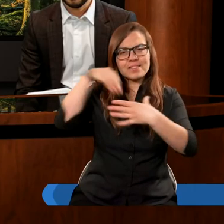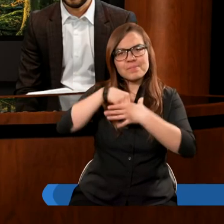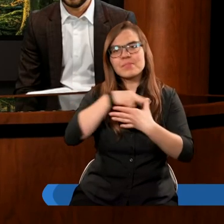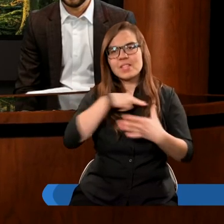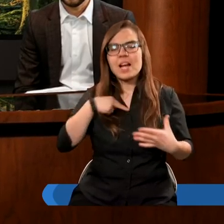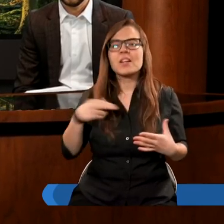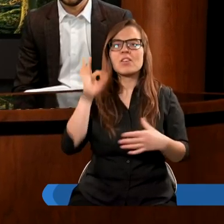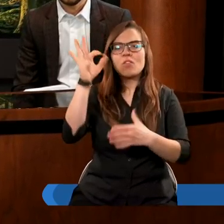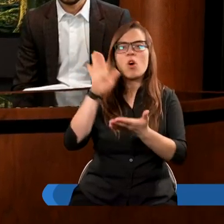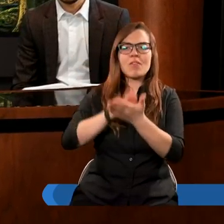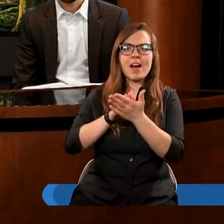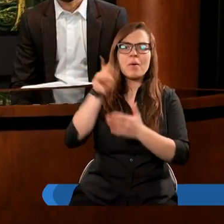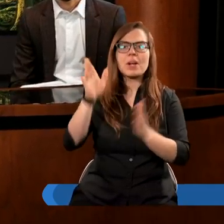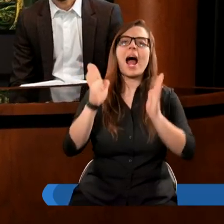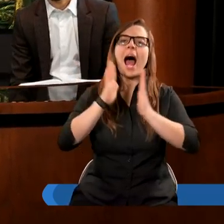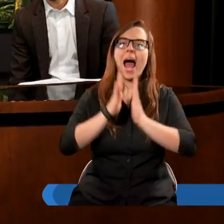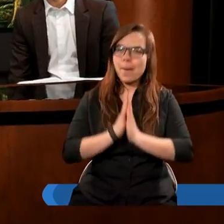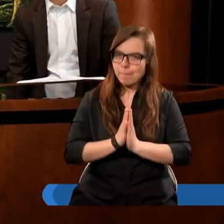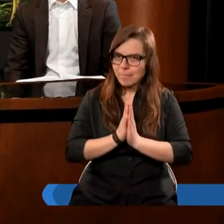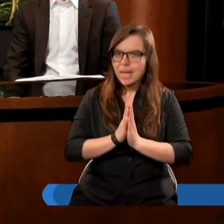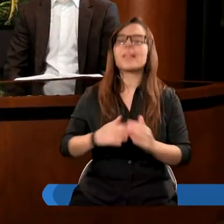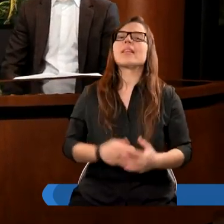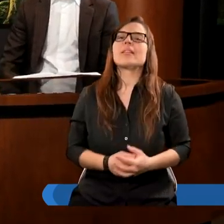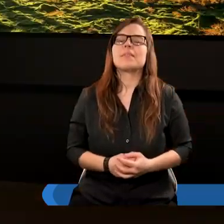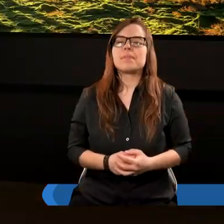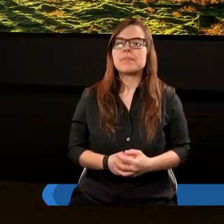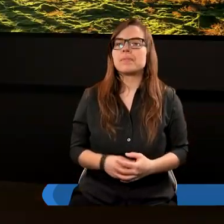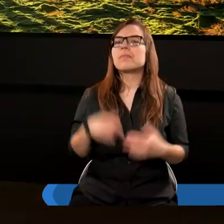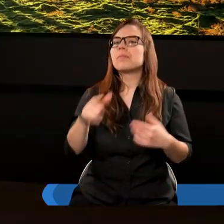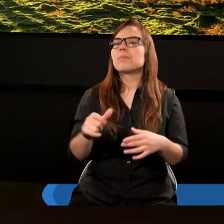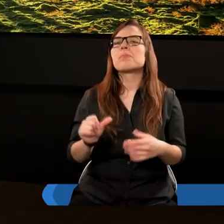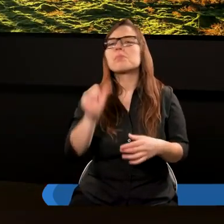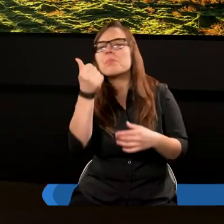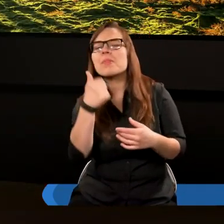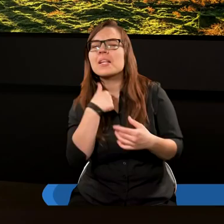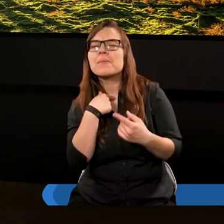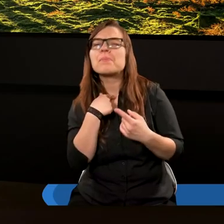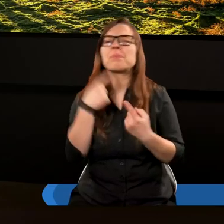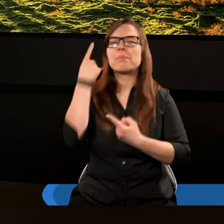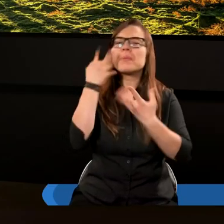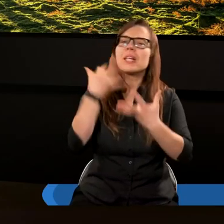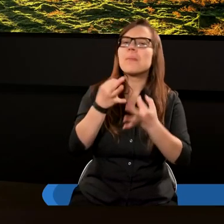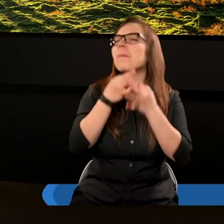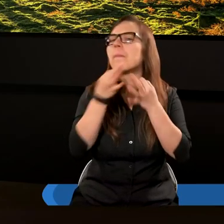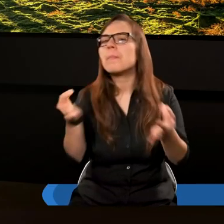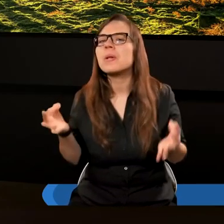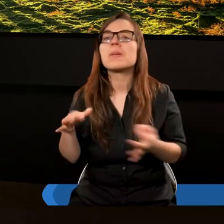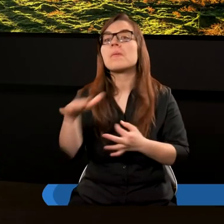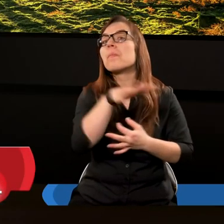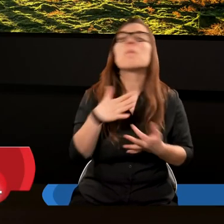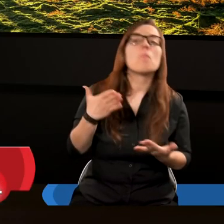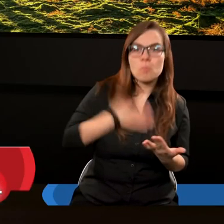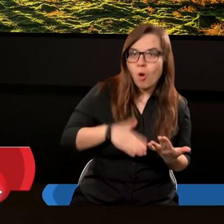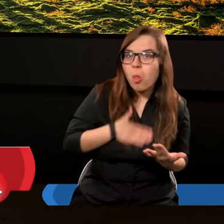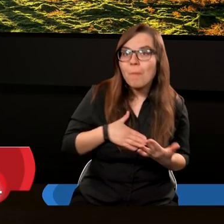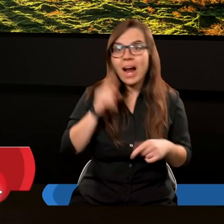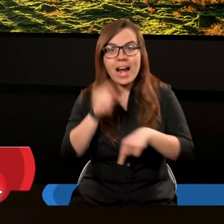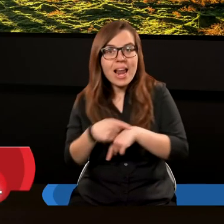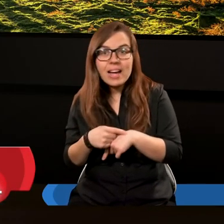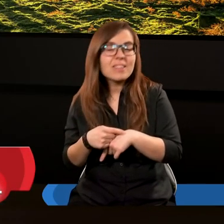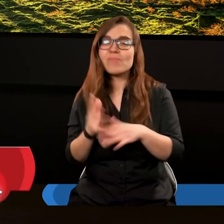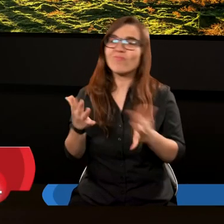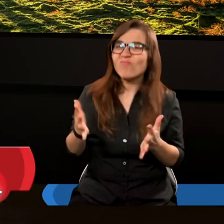Tobie będzie, Panie Boże, chwała. Amen. Może pierwsze takie rozgrzewkowe pytanie. Jak Wam się w ogóle ta lekcja podobała? Znaleźliście